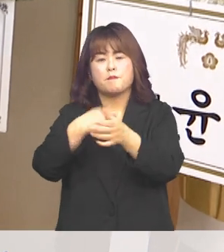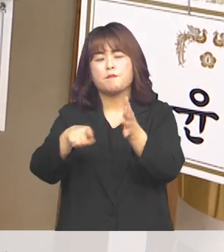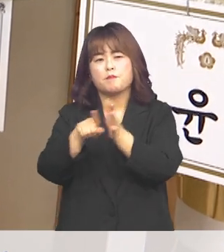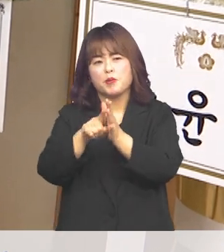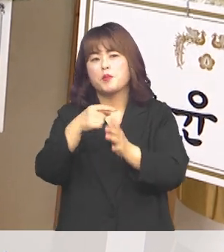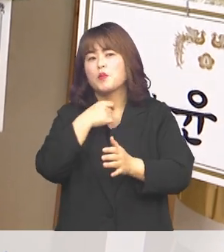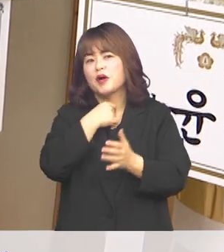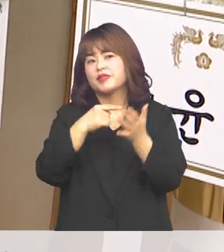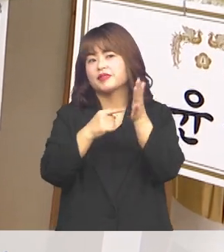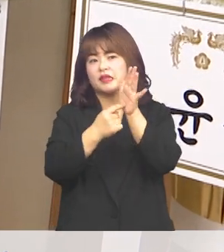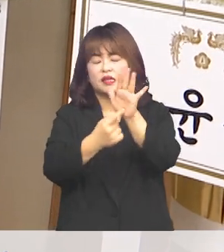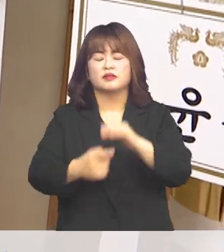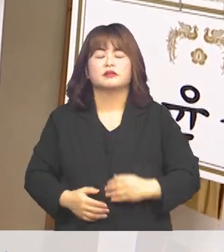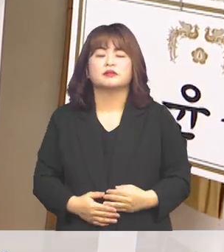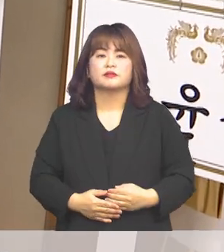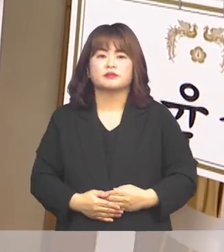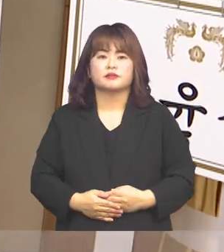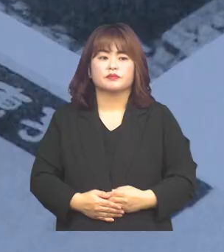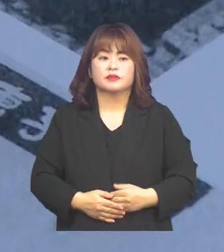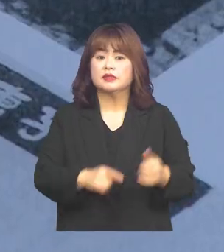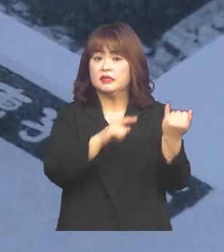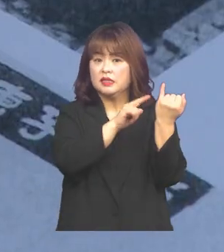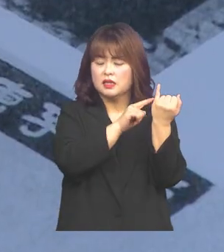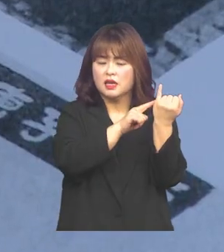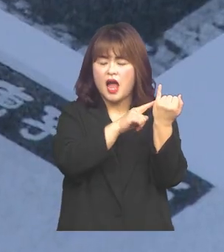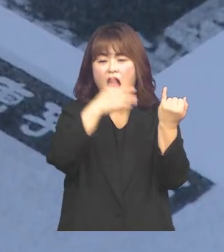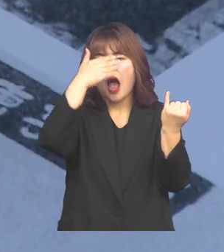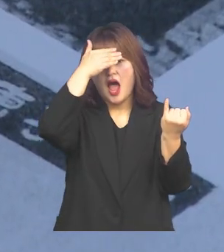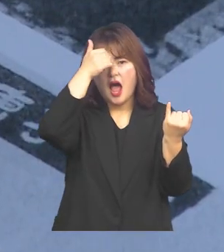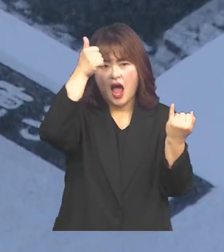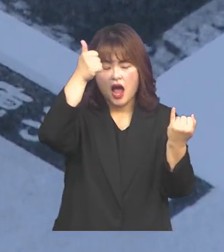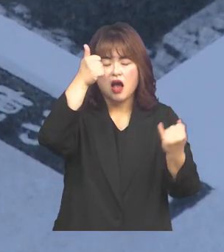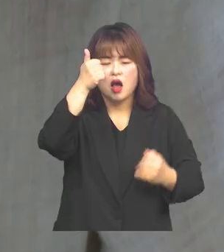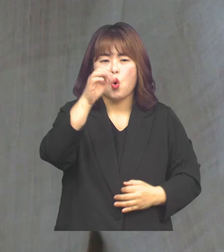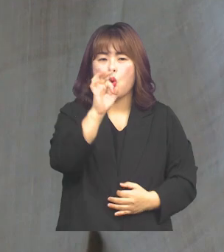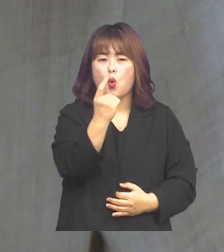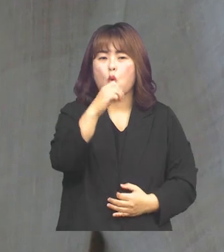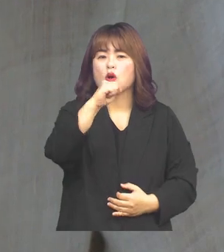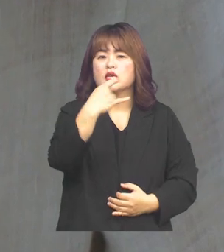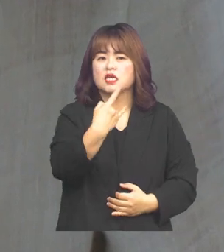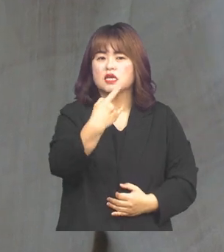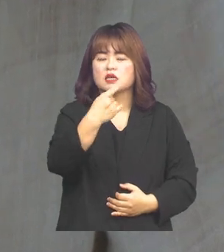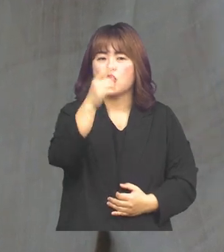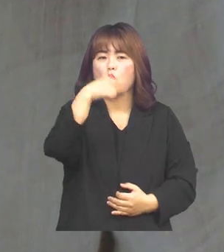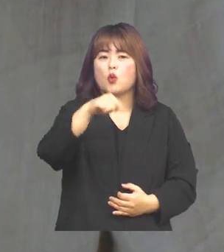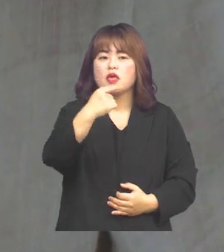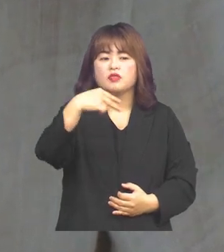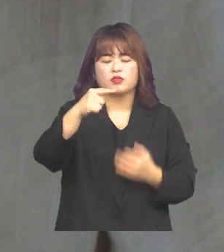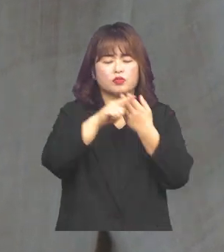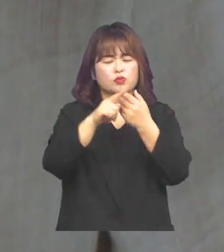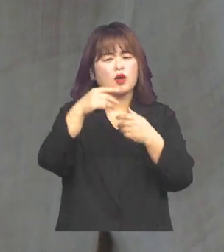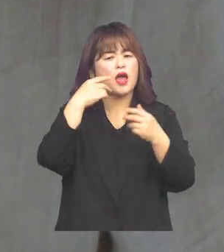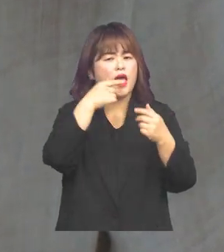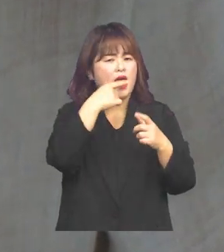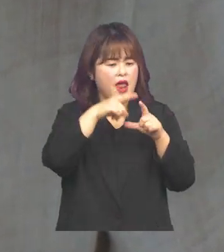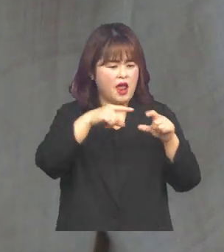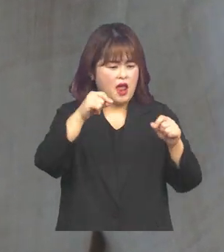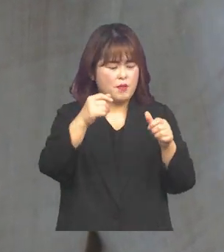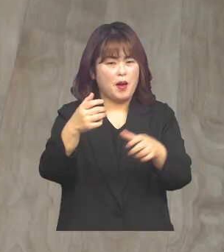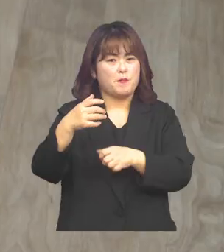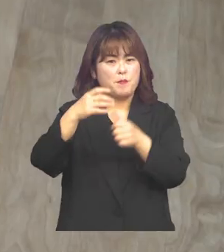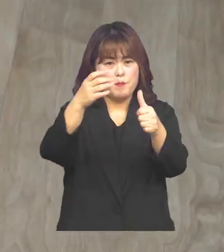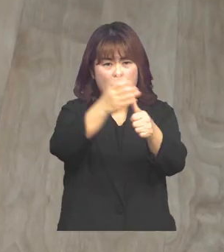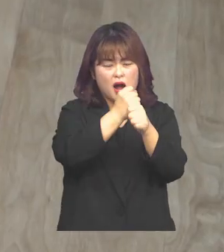나가길 바란다라고 말했습니다. 오희옥 지사의 할아버지 오인수 의병장은 일본군에 붙잡혀